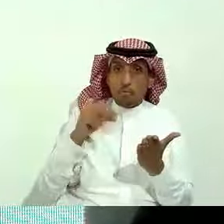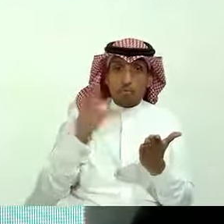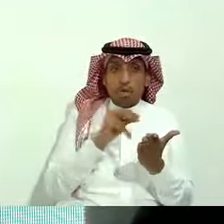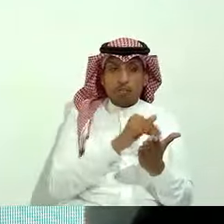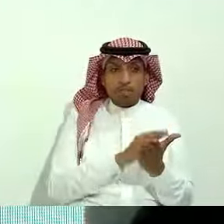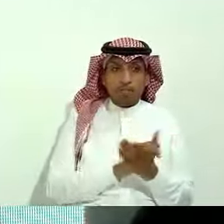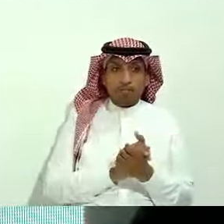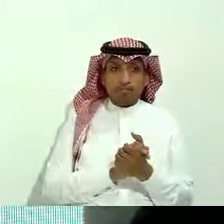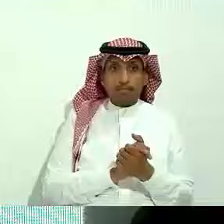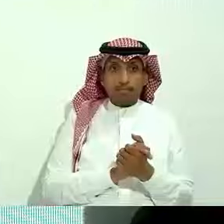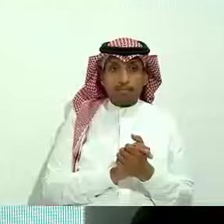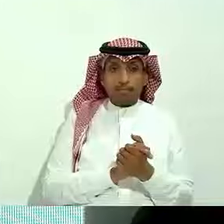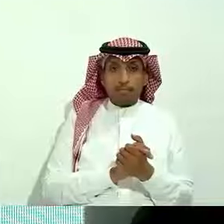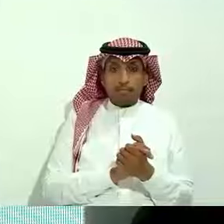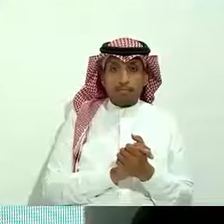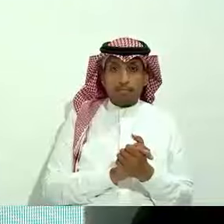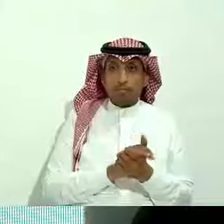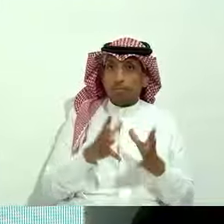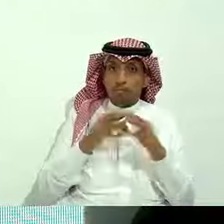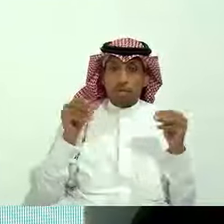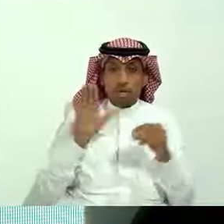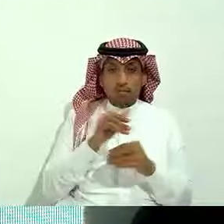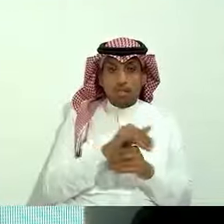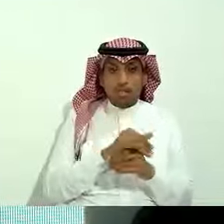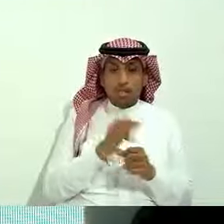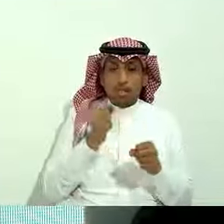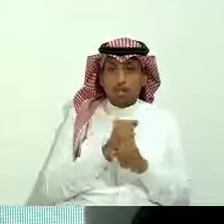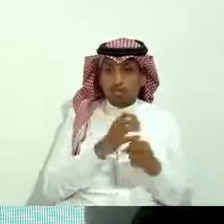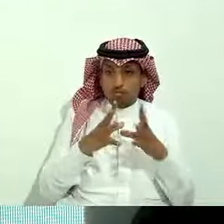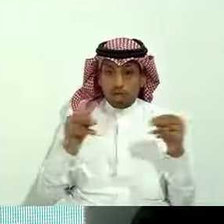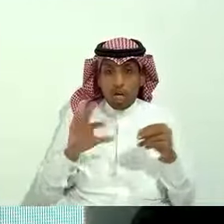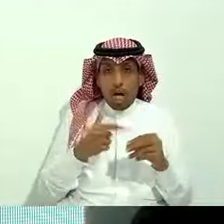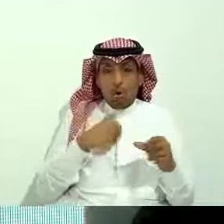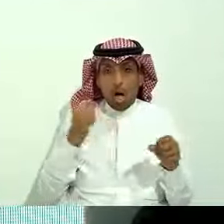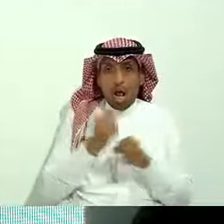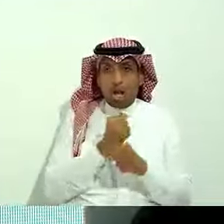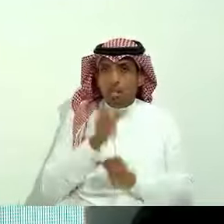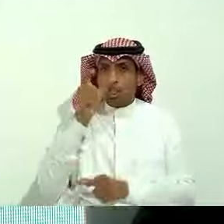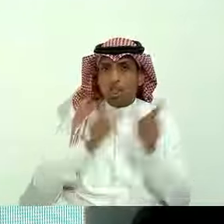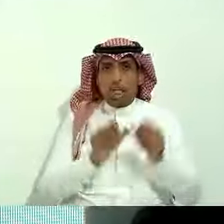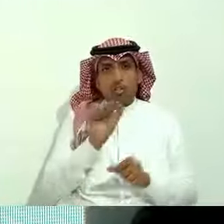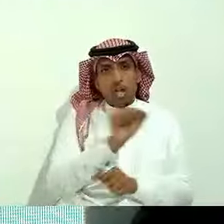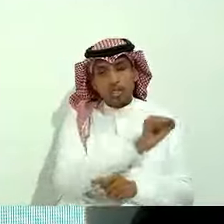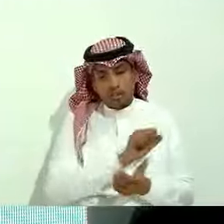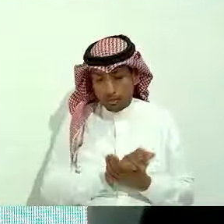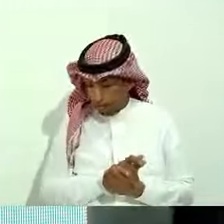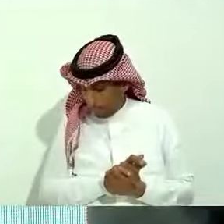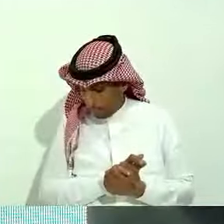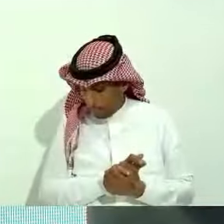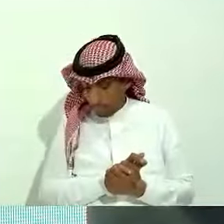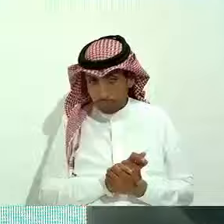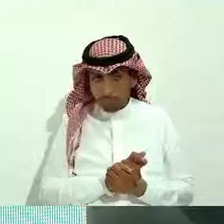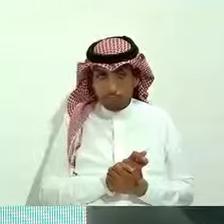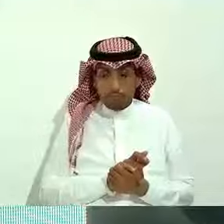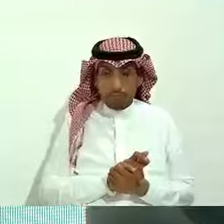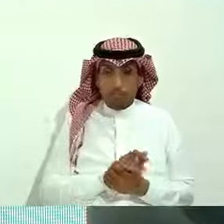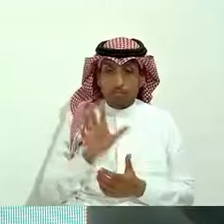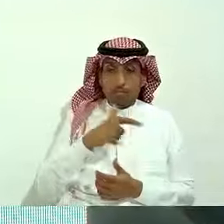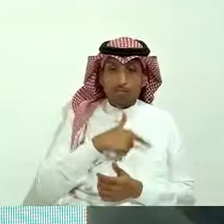قطع المنطقة الوسطى، اختفت أو استخدمت لفئات معينة. يعني الدامر